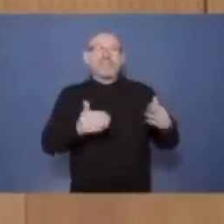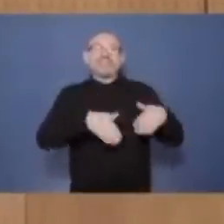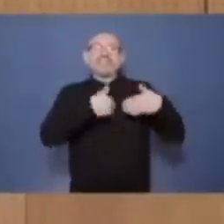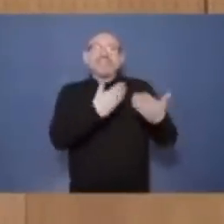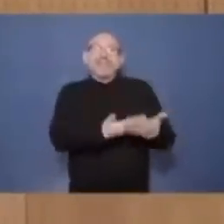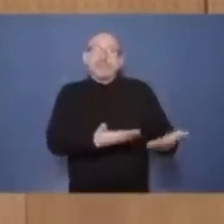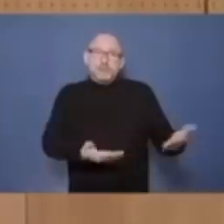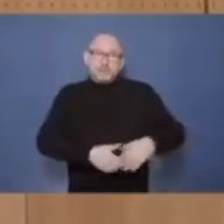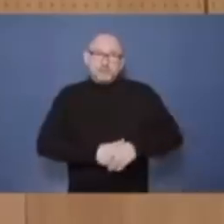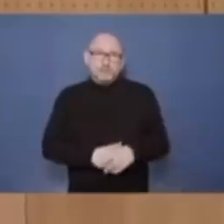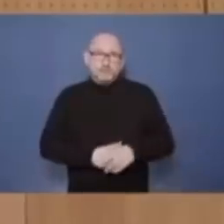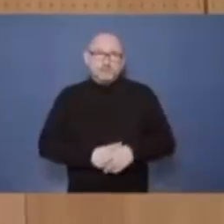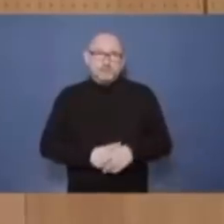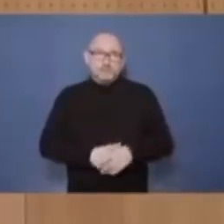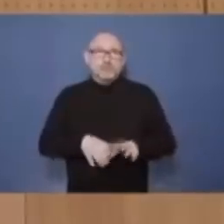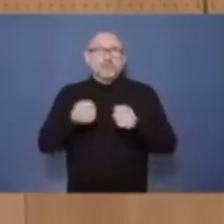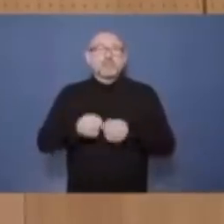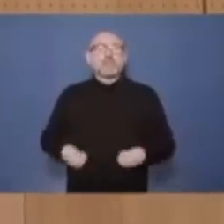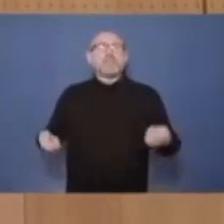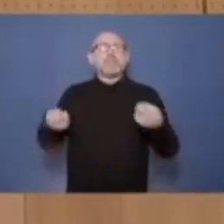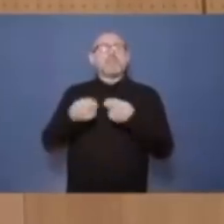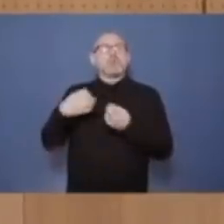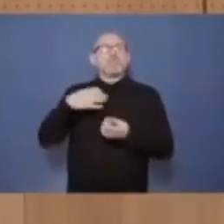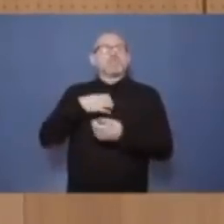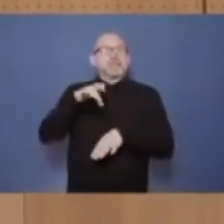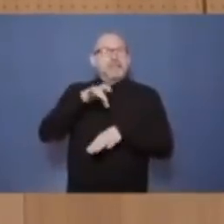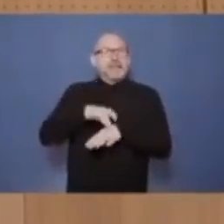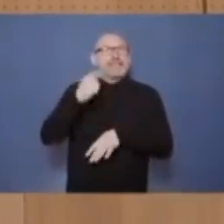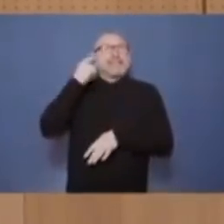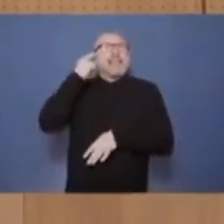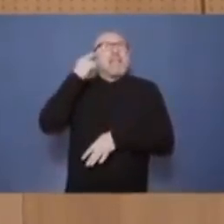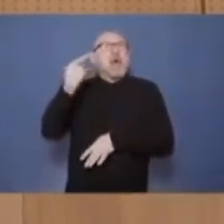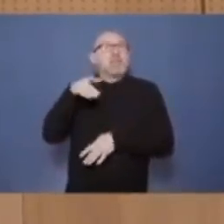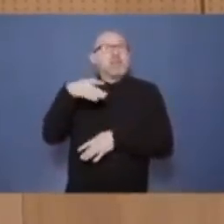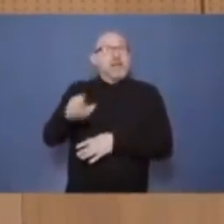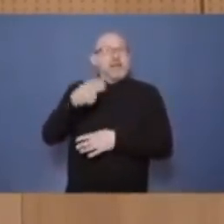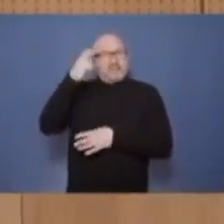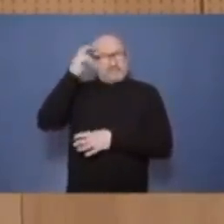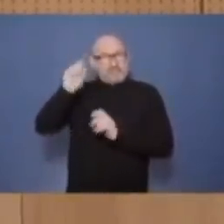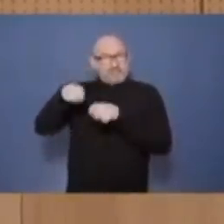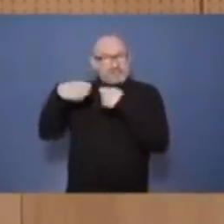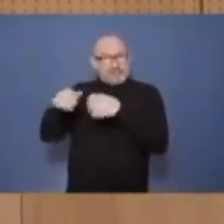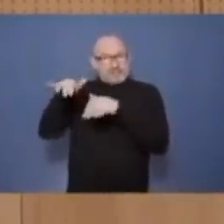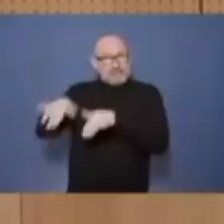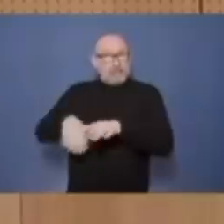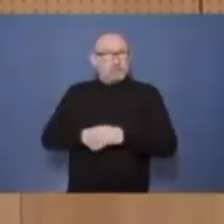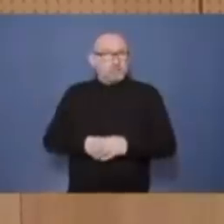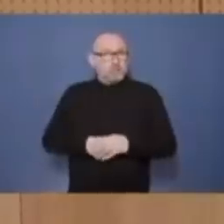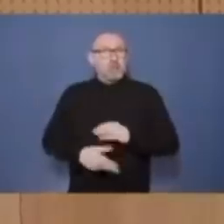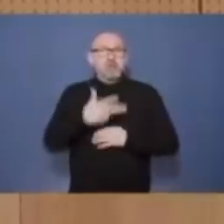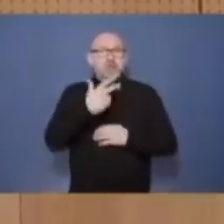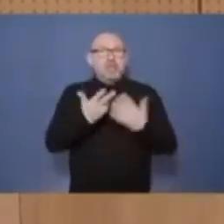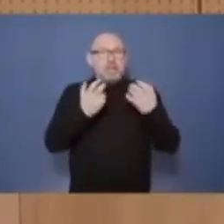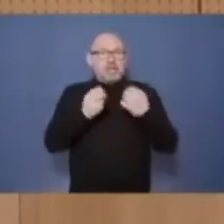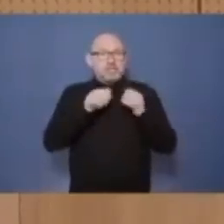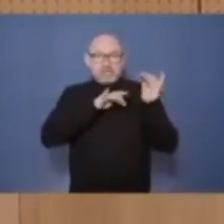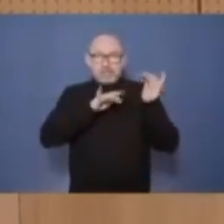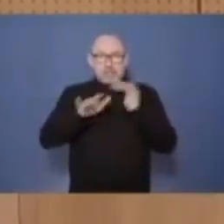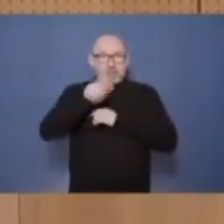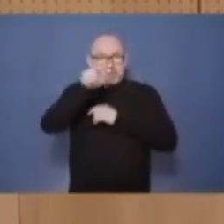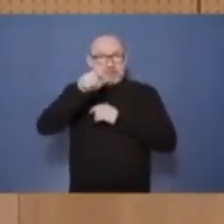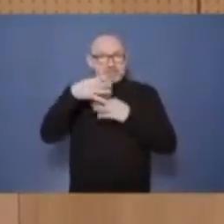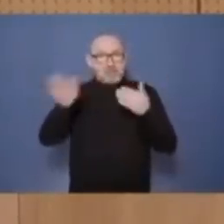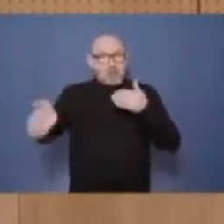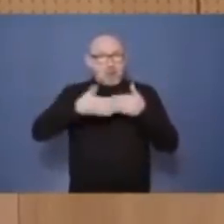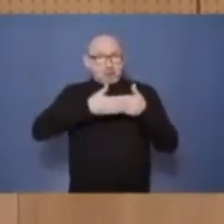die Bundeskanzlerin glaubt daran, dass es wissenschaftliche Erkenntnisse gibt. Also wir haben 83 Millionen Menschen im Lockdown und der Glaube der